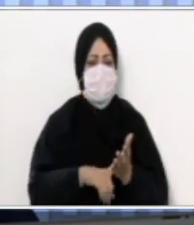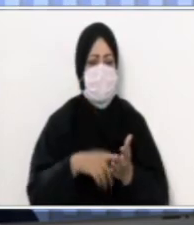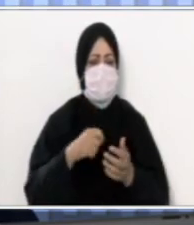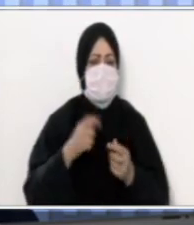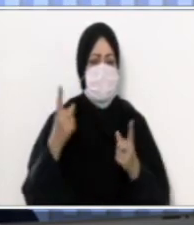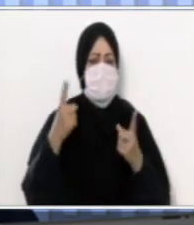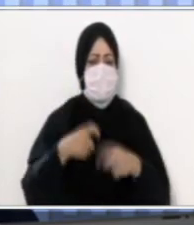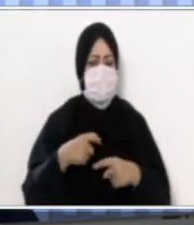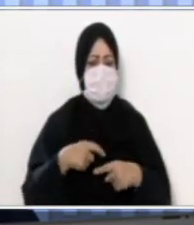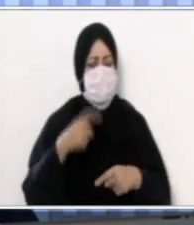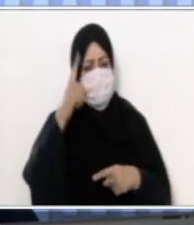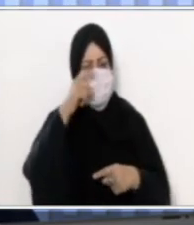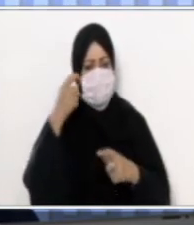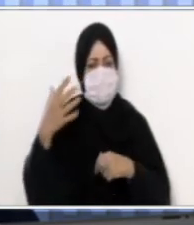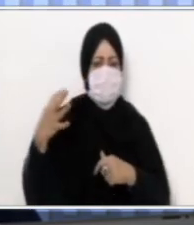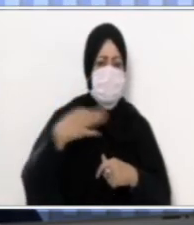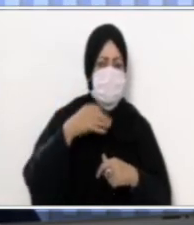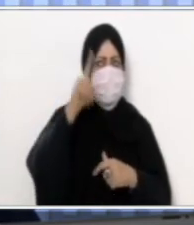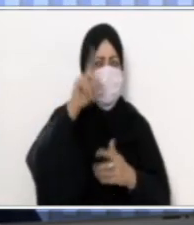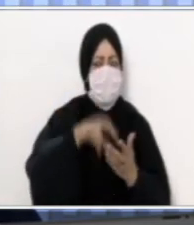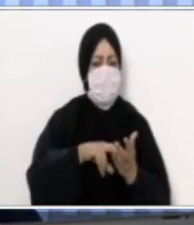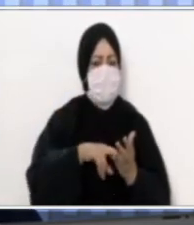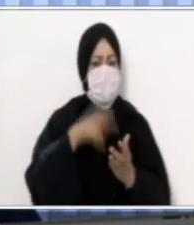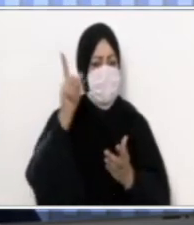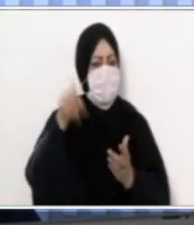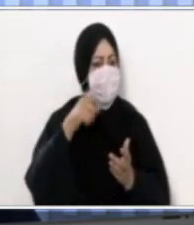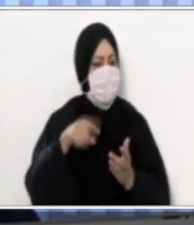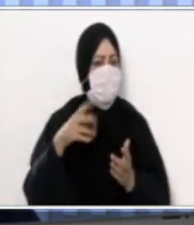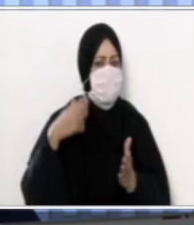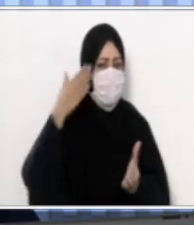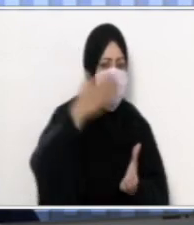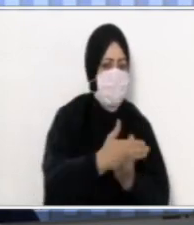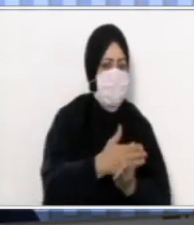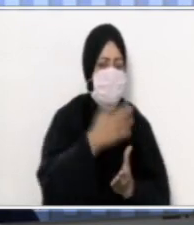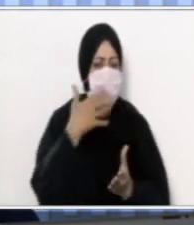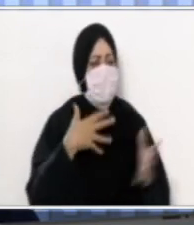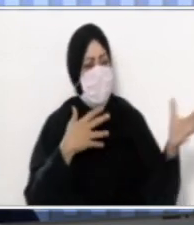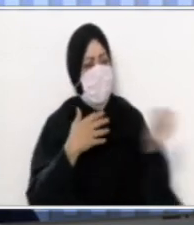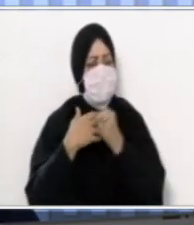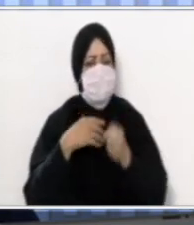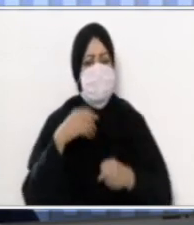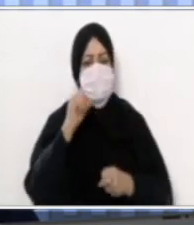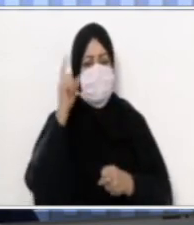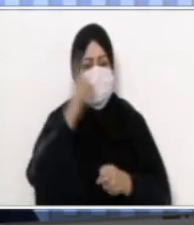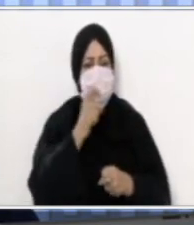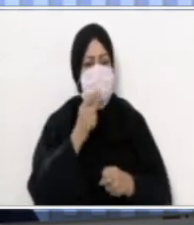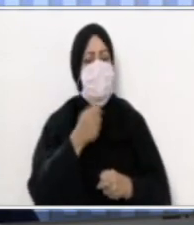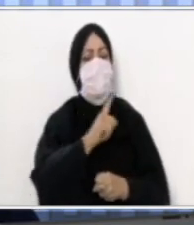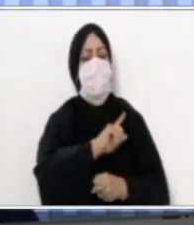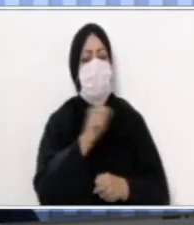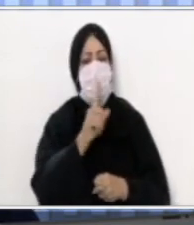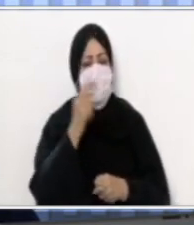أموال الناس، فهو حرام وظلم وسحت، يأكلونه ويلبسونه ويعطونه لأطفالهم، هذا حرام ما يجوز التعدي